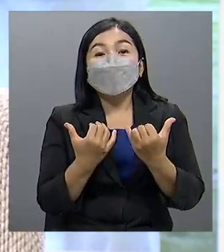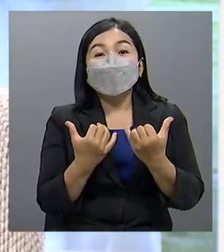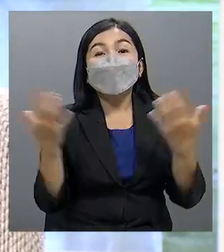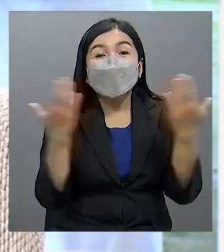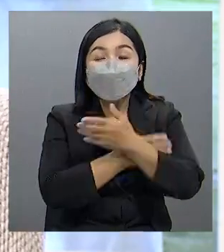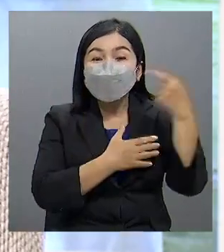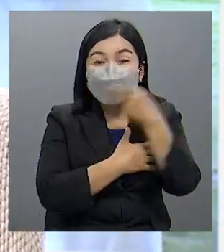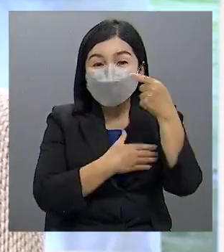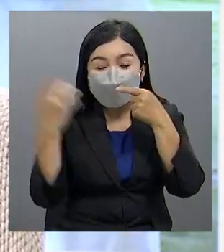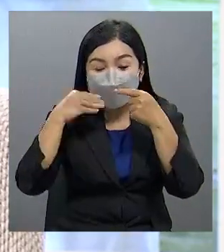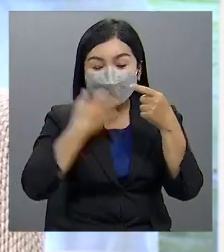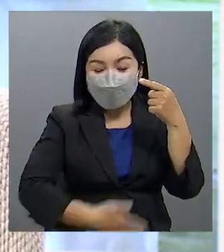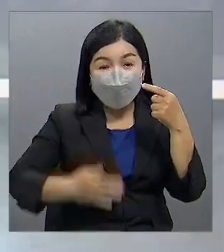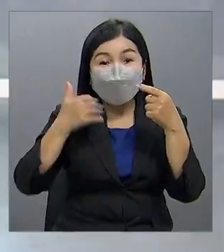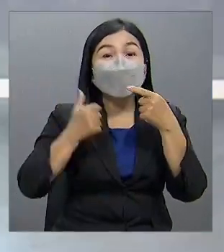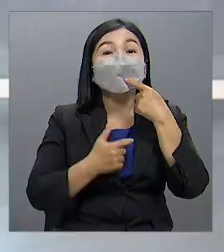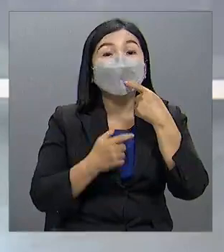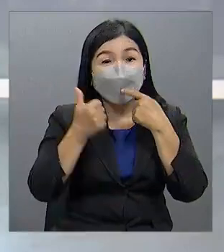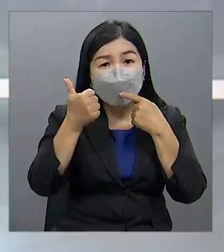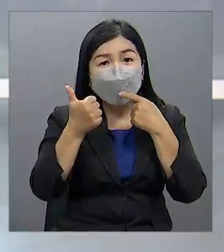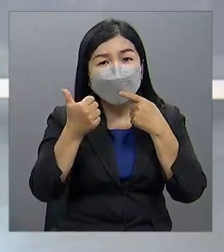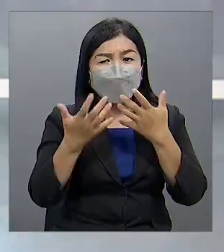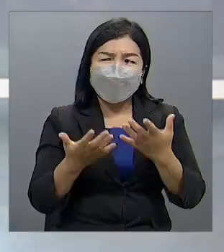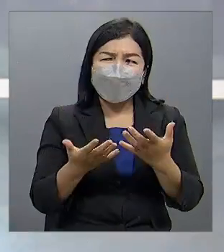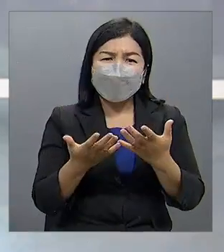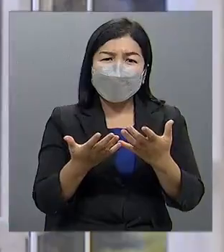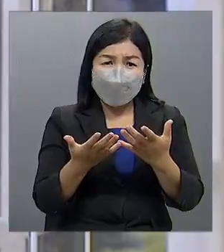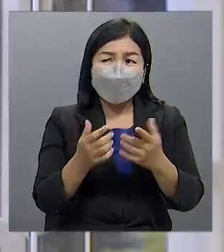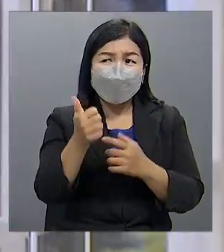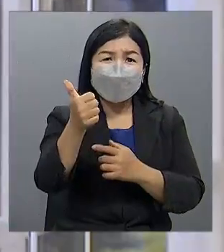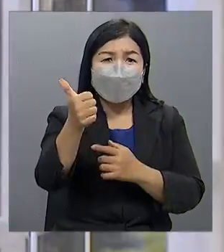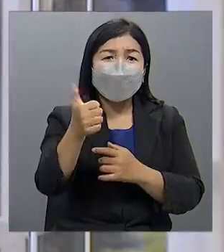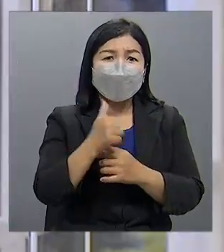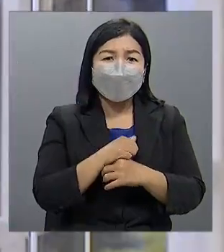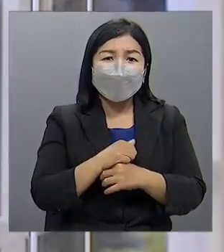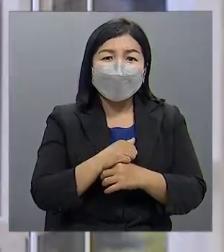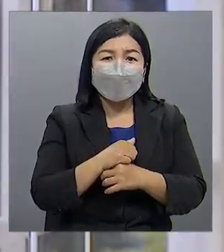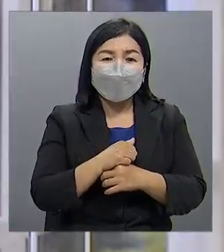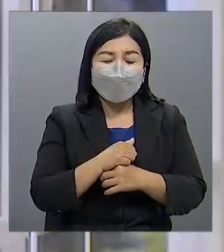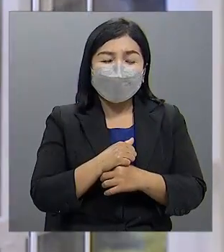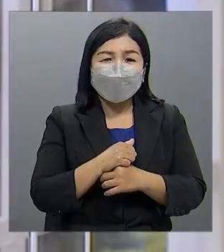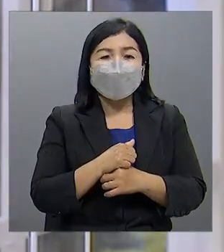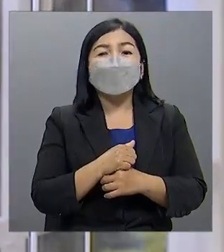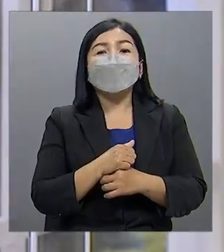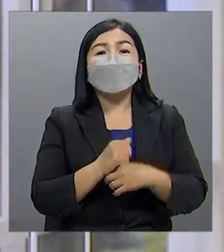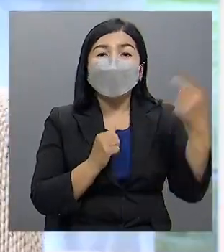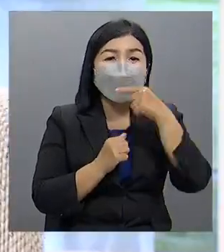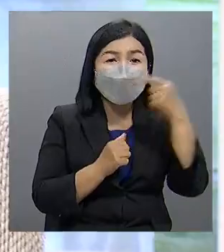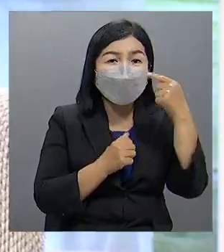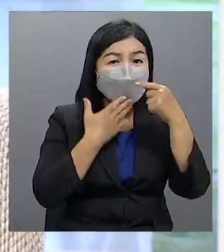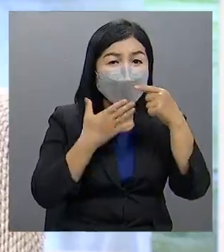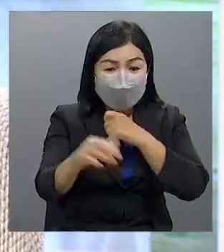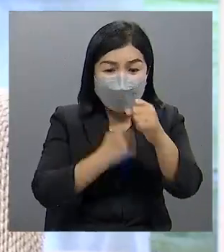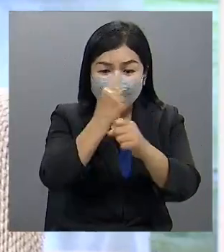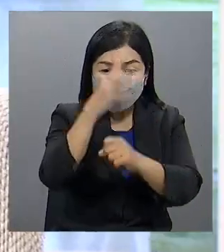ชมทุกท่านในช่องปากด้วยนะคะไม่ได้ได้ทำไมอะคะ ไม่ได้ก็มาเตือนเพราะบางคนคือใช้เป็นปีไม่ได้นะ ใช่ แปลงเ